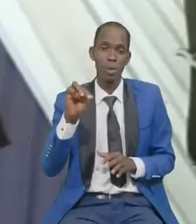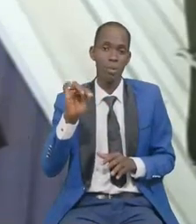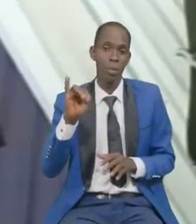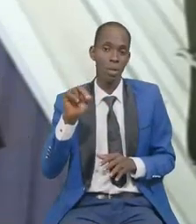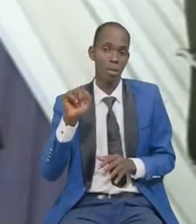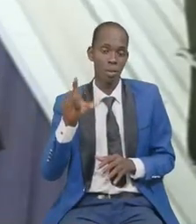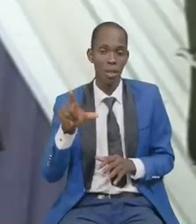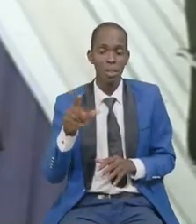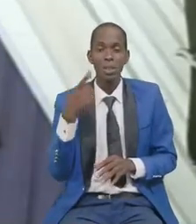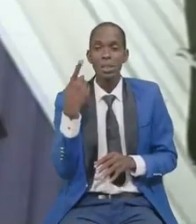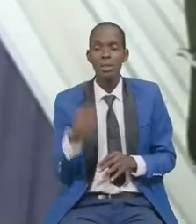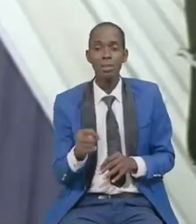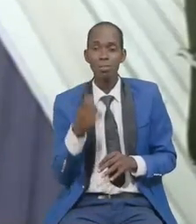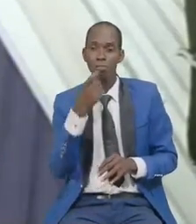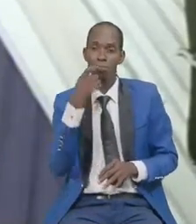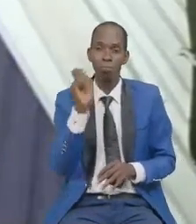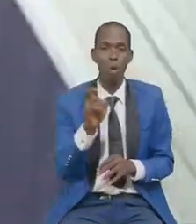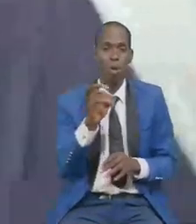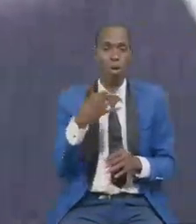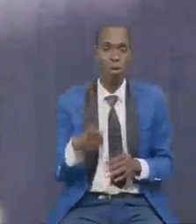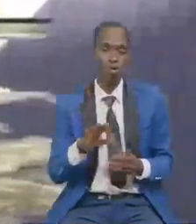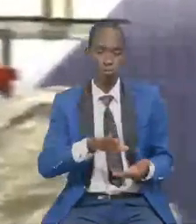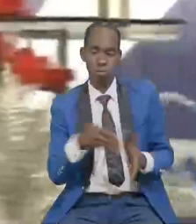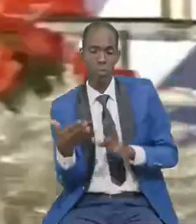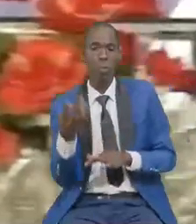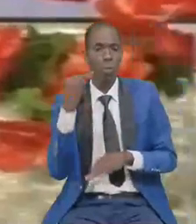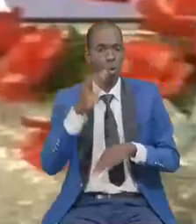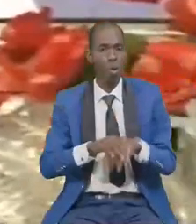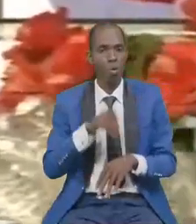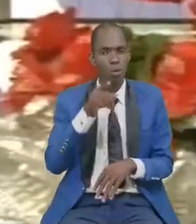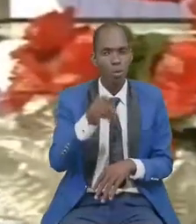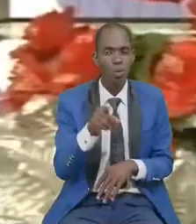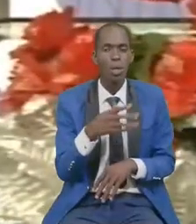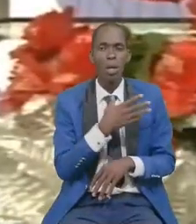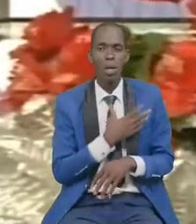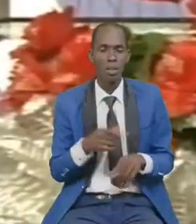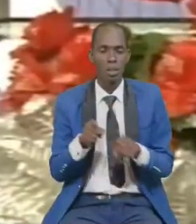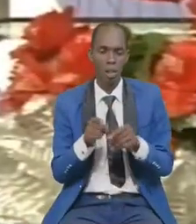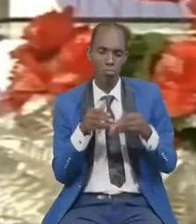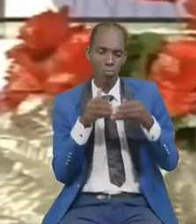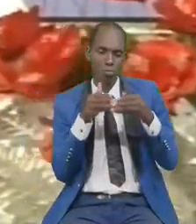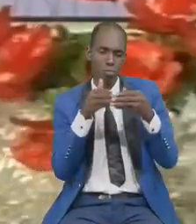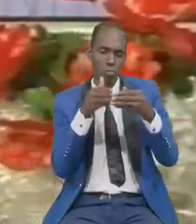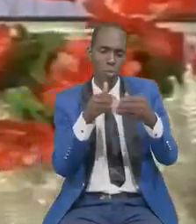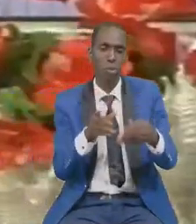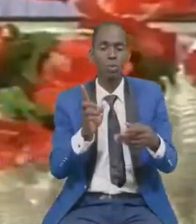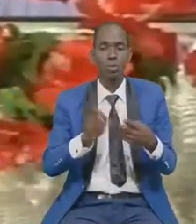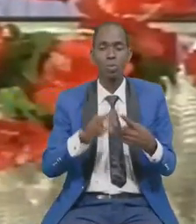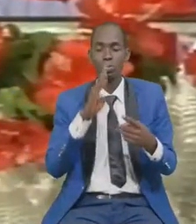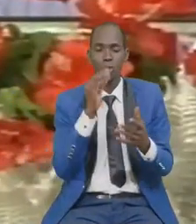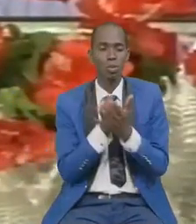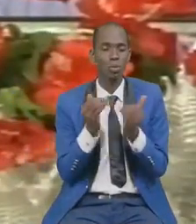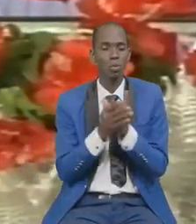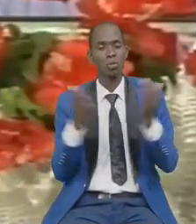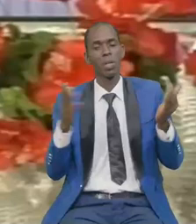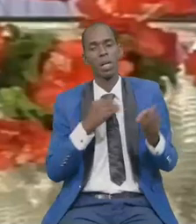toi. Et pendant qu'on te conduisait pour être crucifié, pour mourir, il a dit, ah, viens ici,